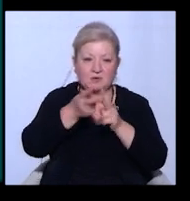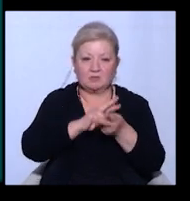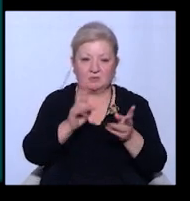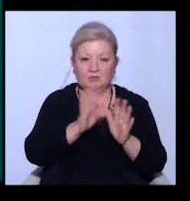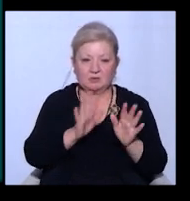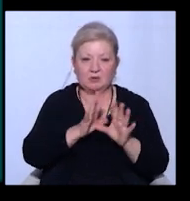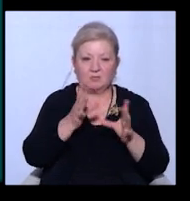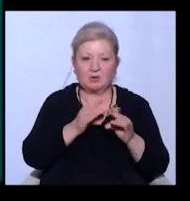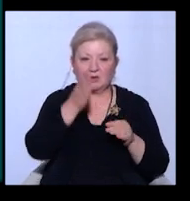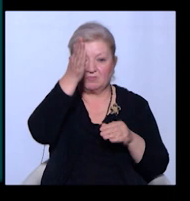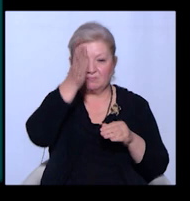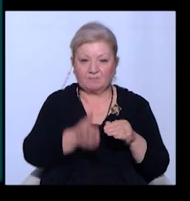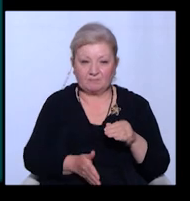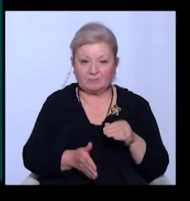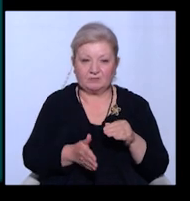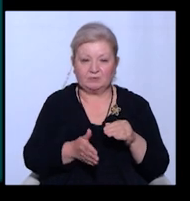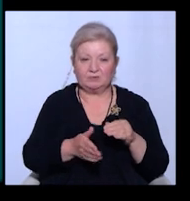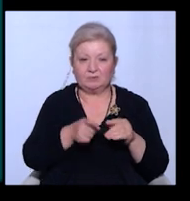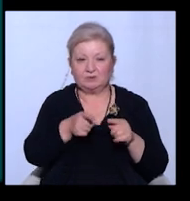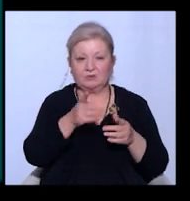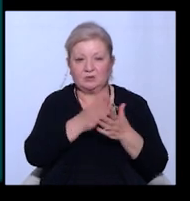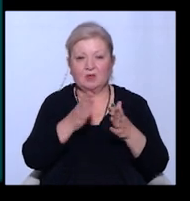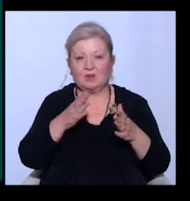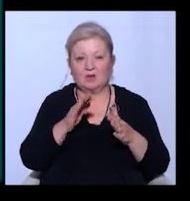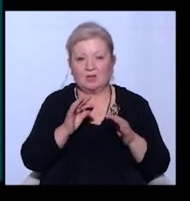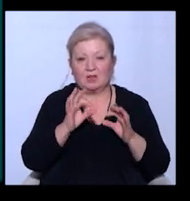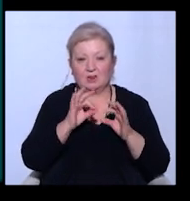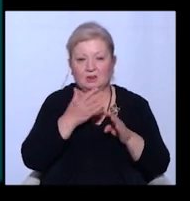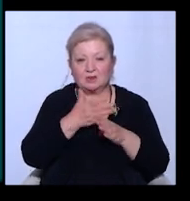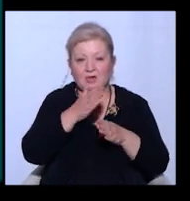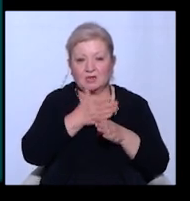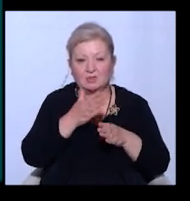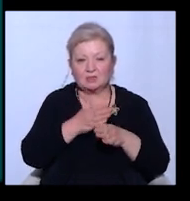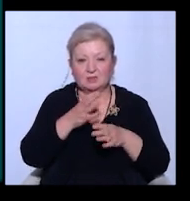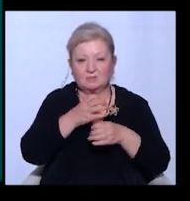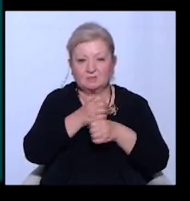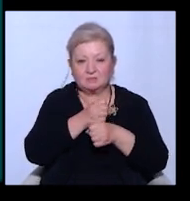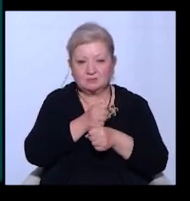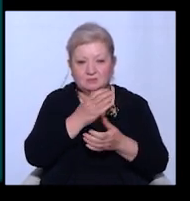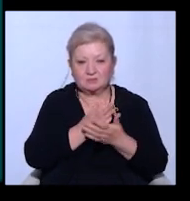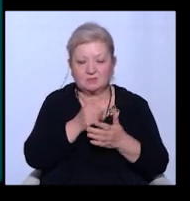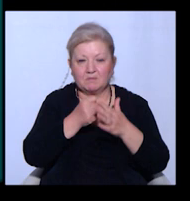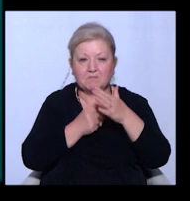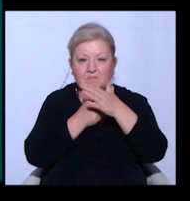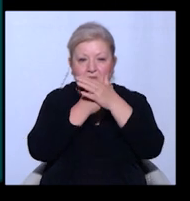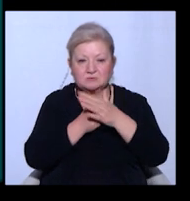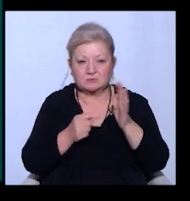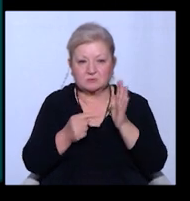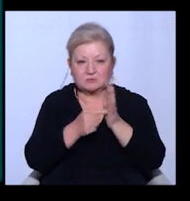არ იცვლება, მაგრამ ვერტიკალური მდგენელი ნენელა მცირდება, მაქსიმალურ